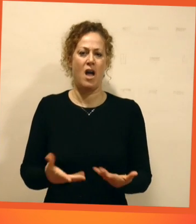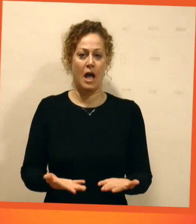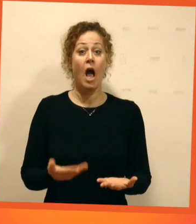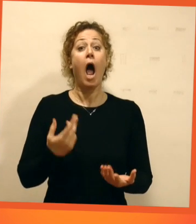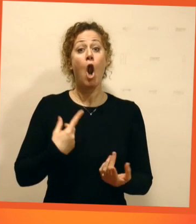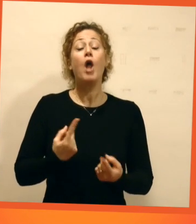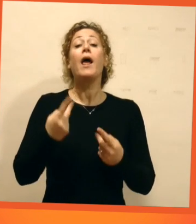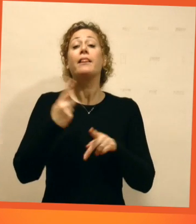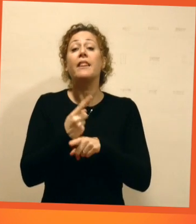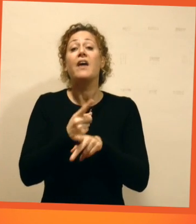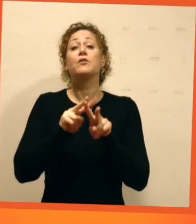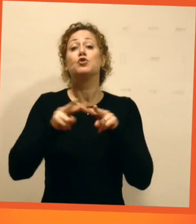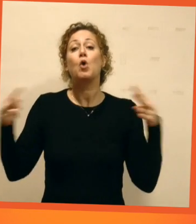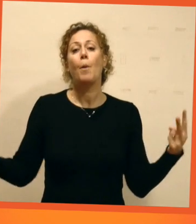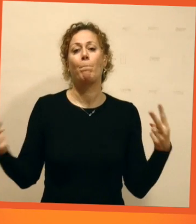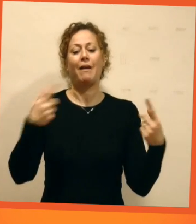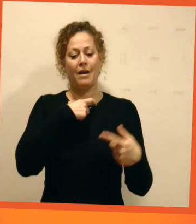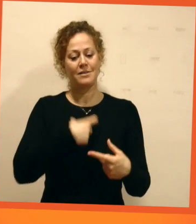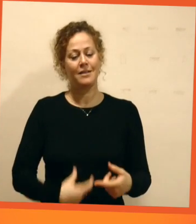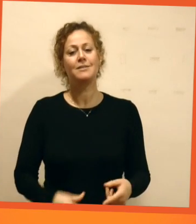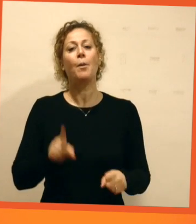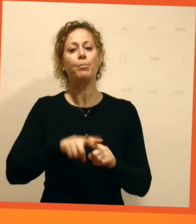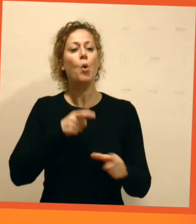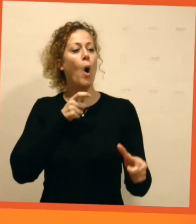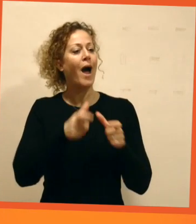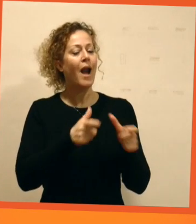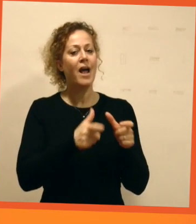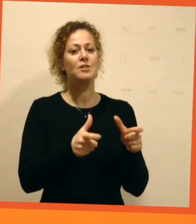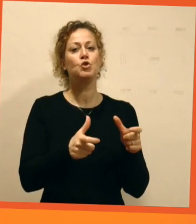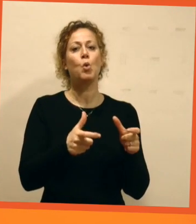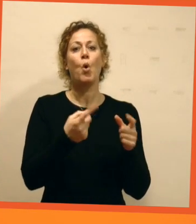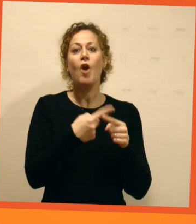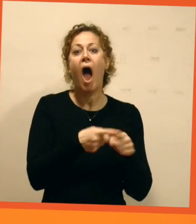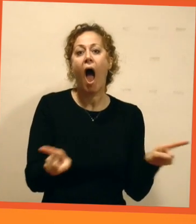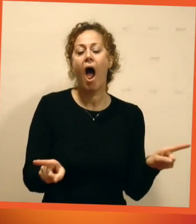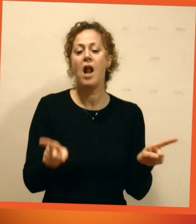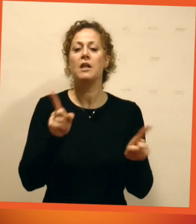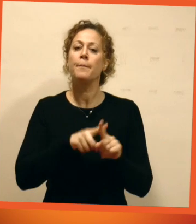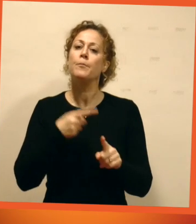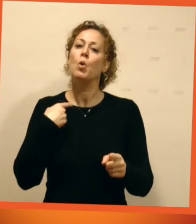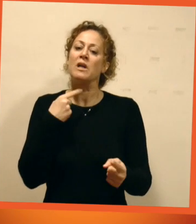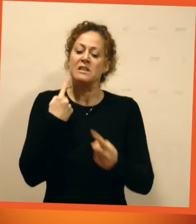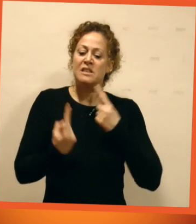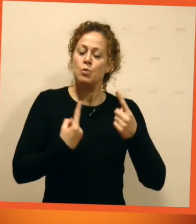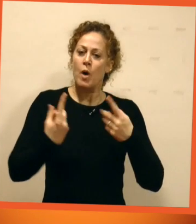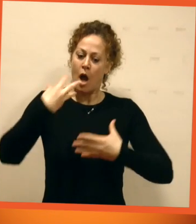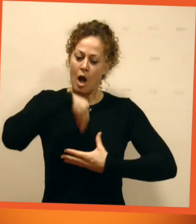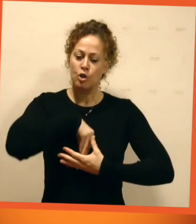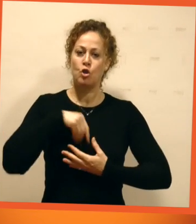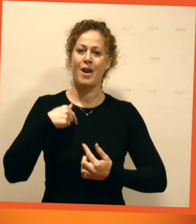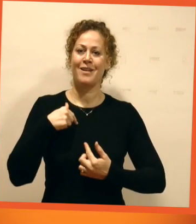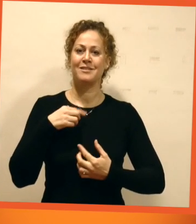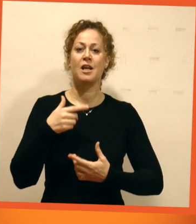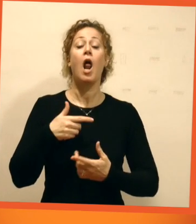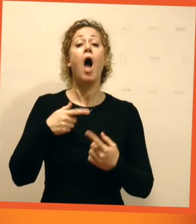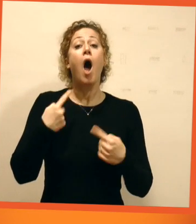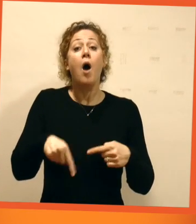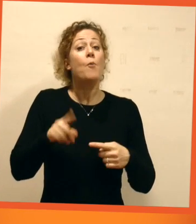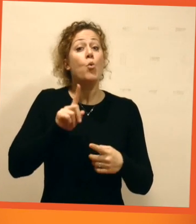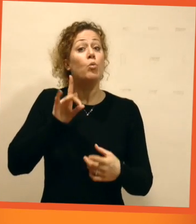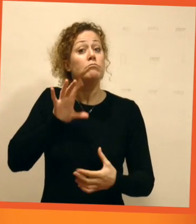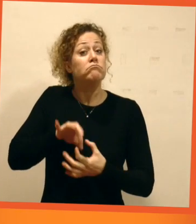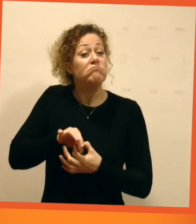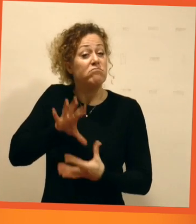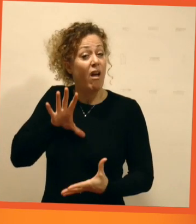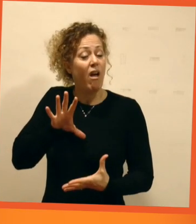e nelle proprie possibilità di relazione con gli altri, per noi questo è davvero una prevenzione del disagio, la prima prevenzione del disagio